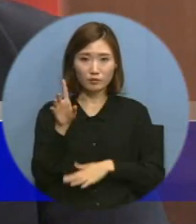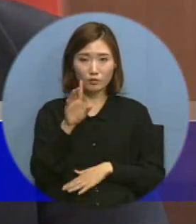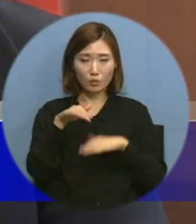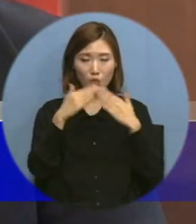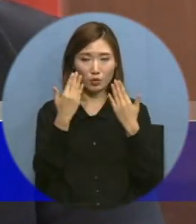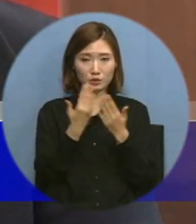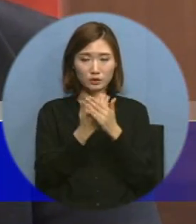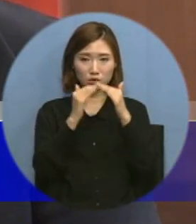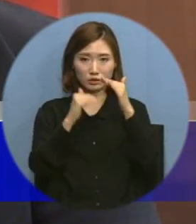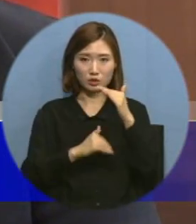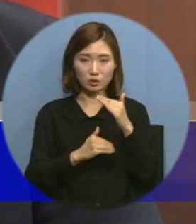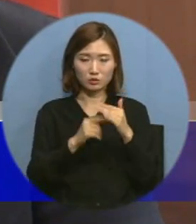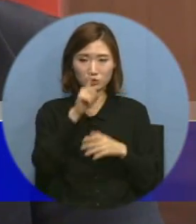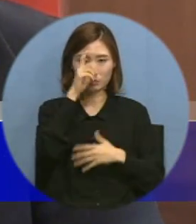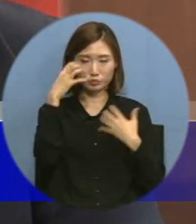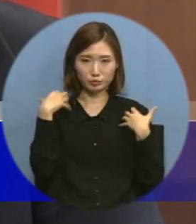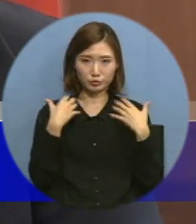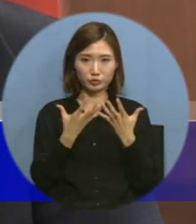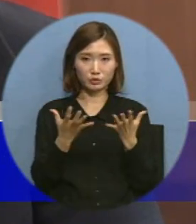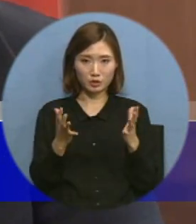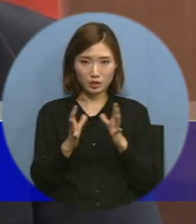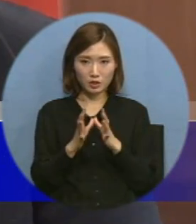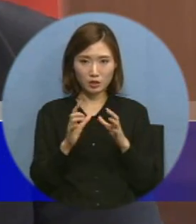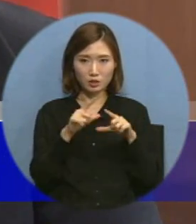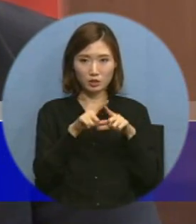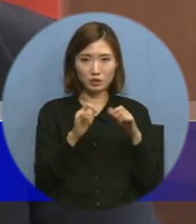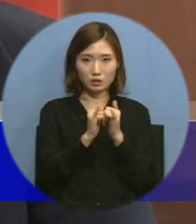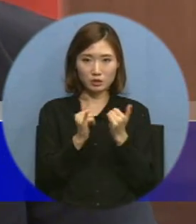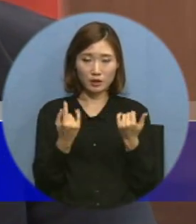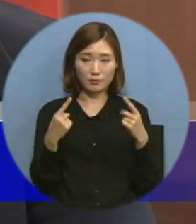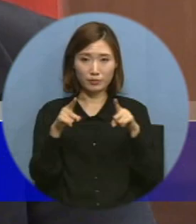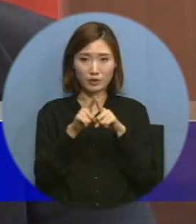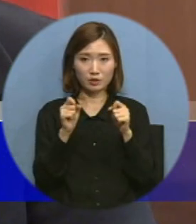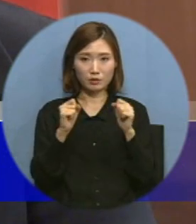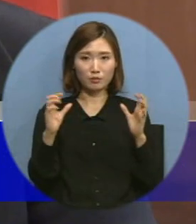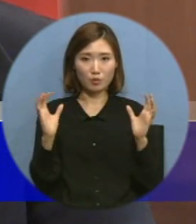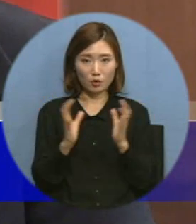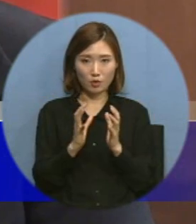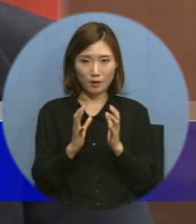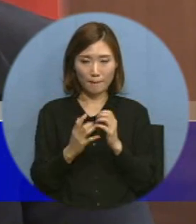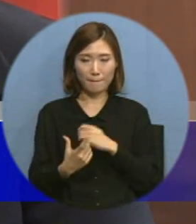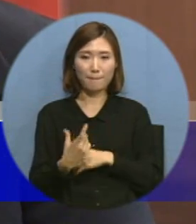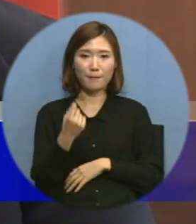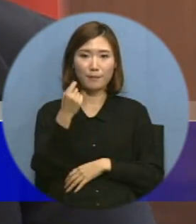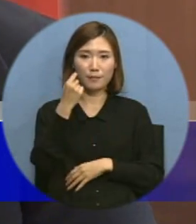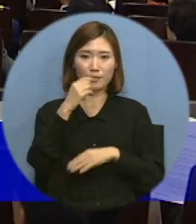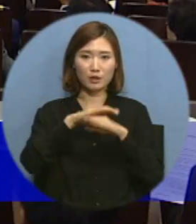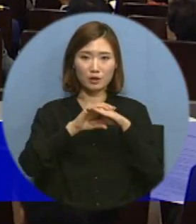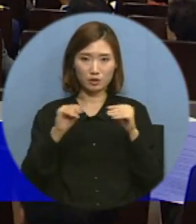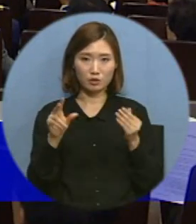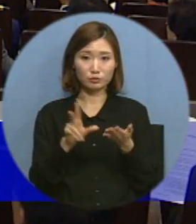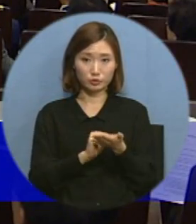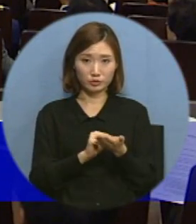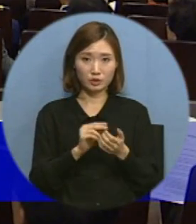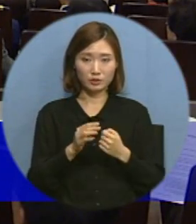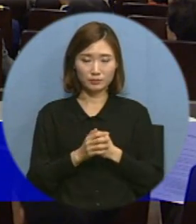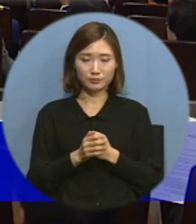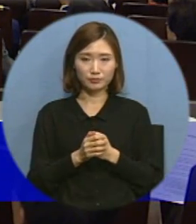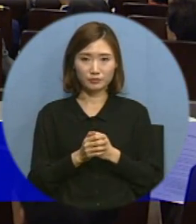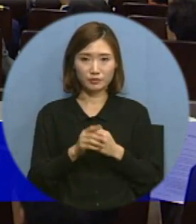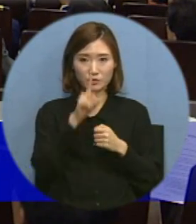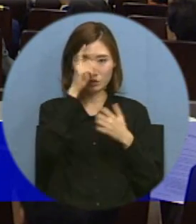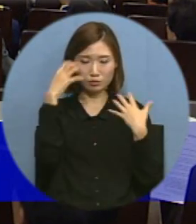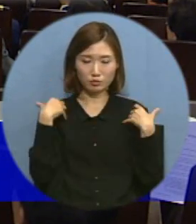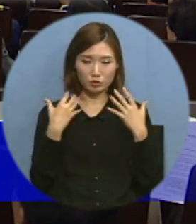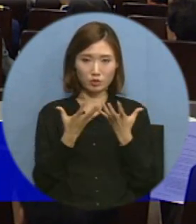현안들은 정부와 기관 그리고 민간이 함께 힘을 모아 아 조속히 해결해야 할 문제라는 것입니다 정부와